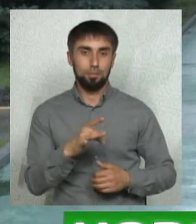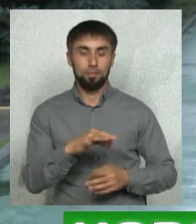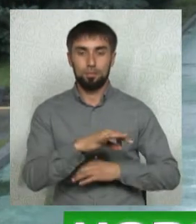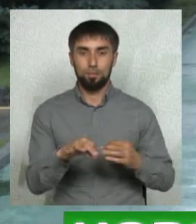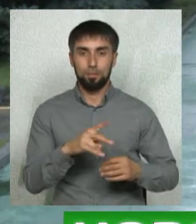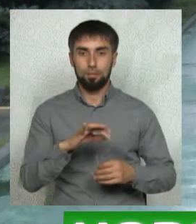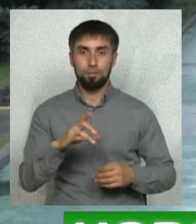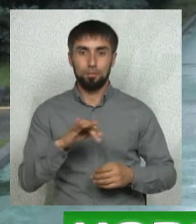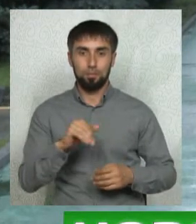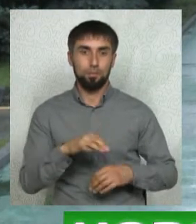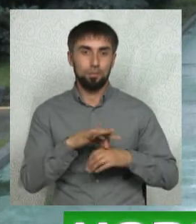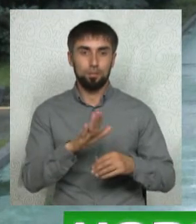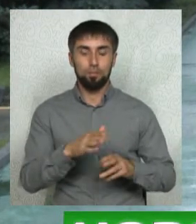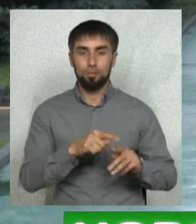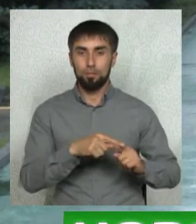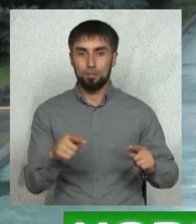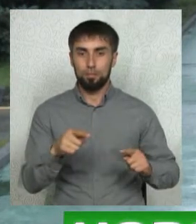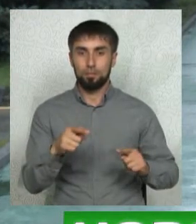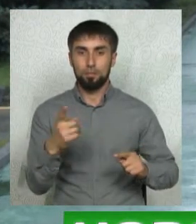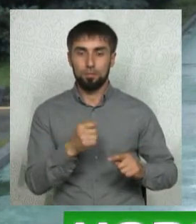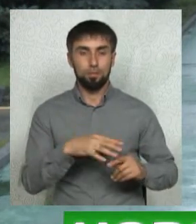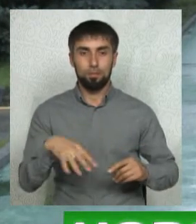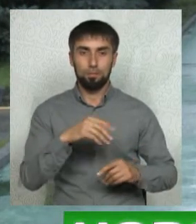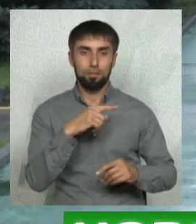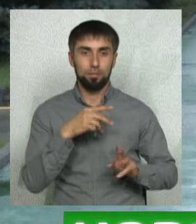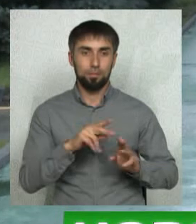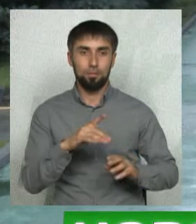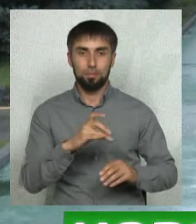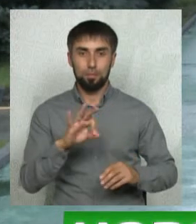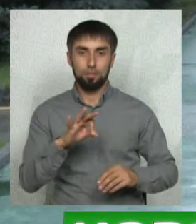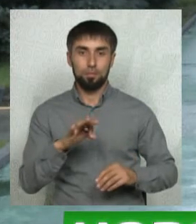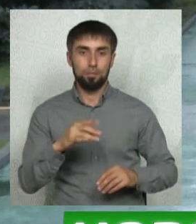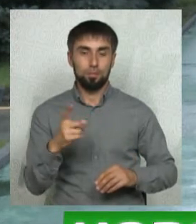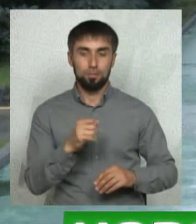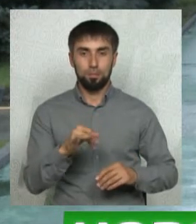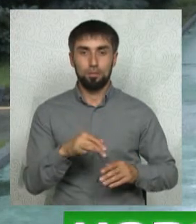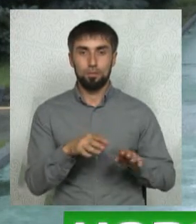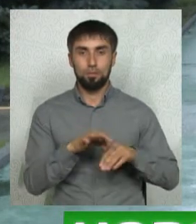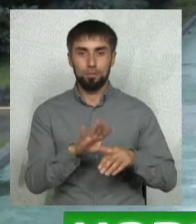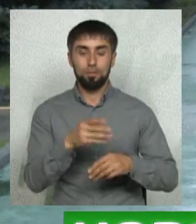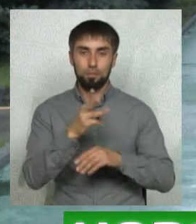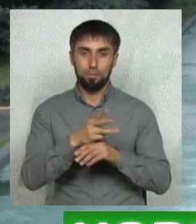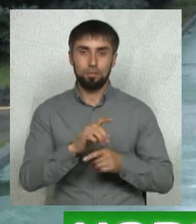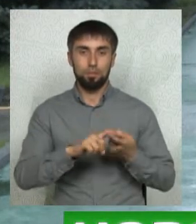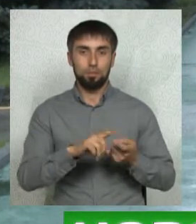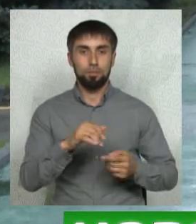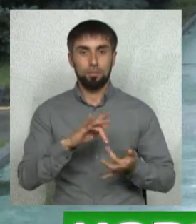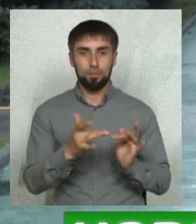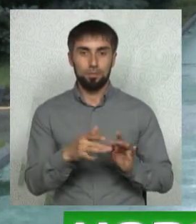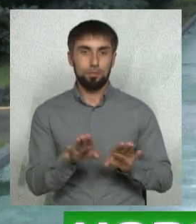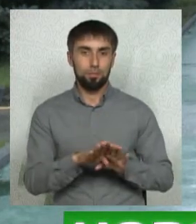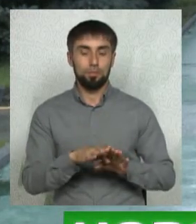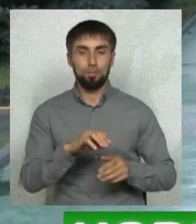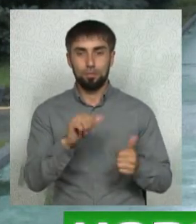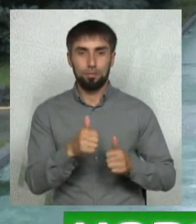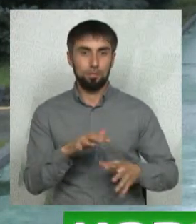проект «Пульс света» пройдет в течение недели во всех регионах СКФО и будет сопровождаться онлайн-трансляцией в соцсетях. Таким